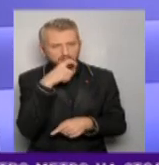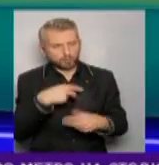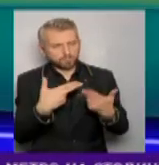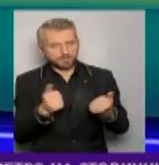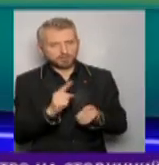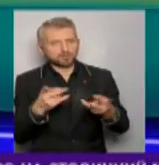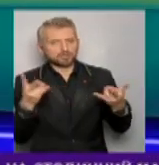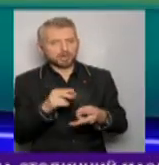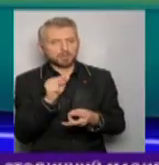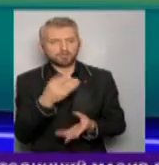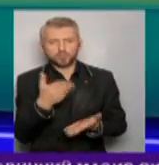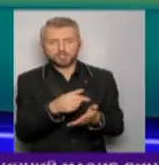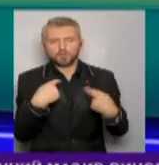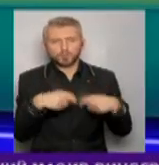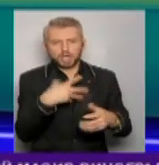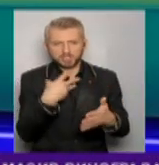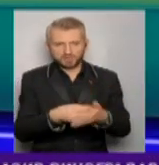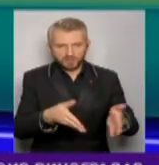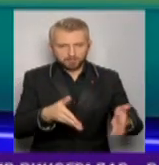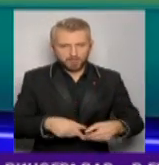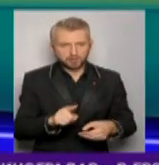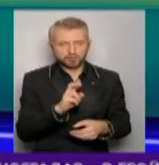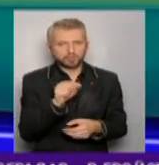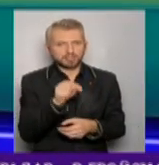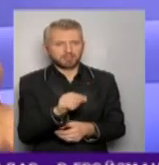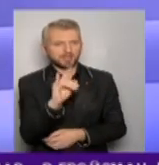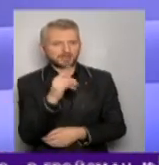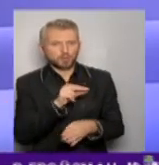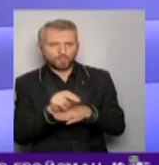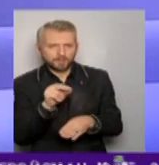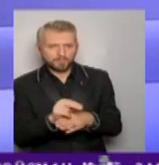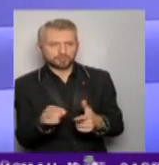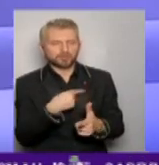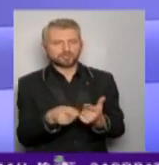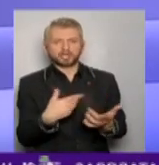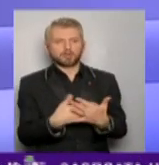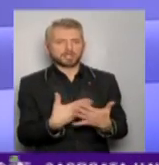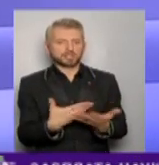що треба їм, можливо, продати свій пай для того, щоб там дитину вивчити, чи, наприклад,